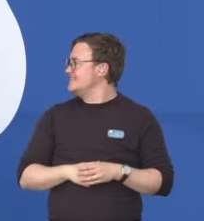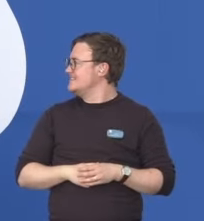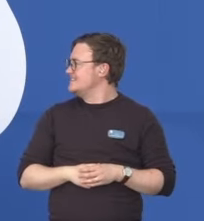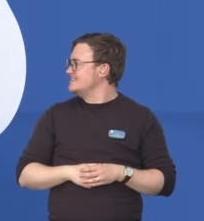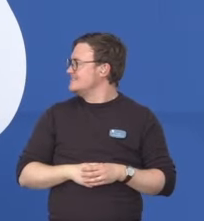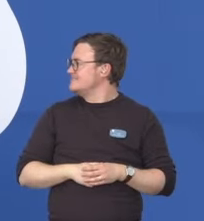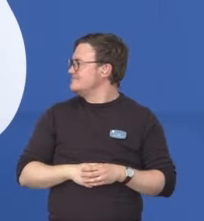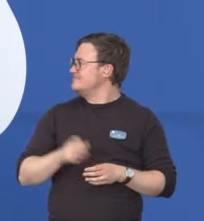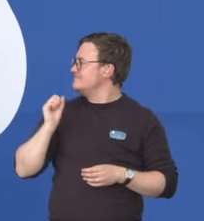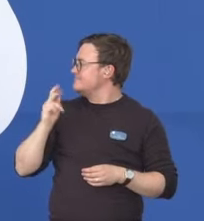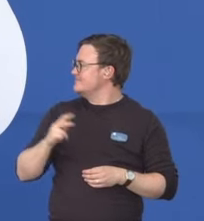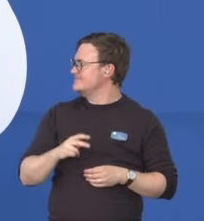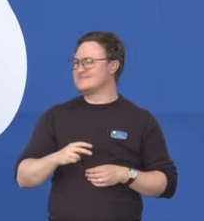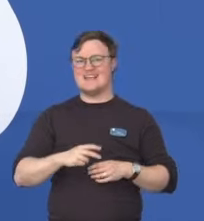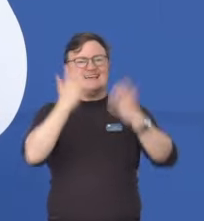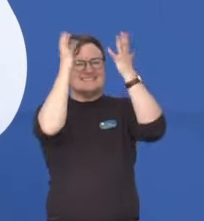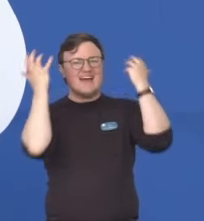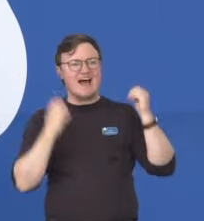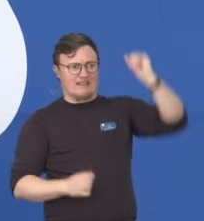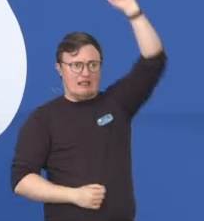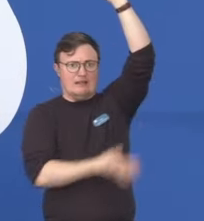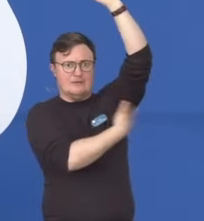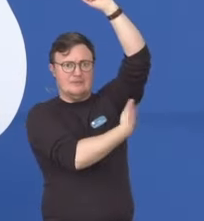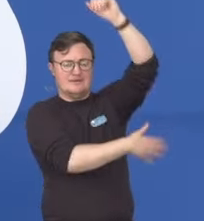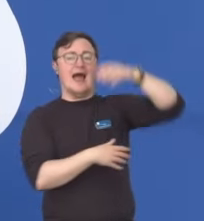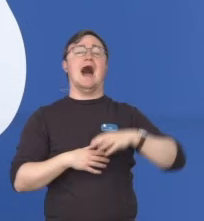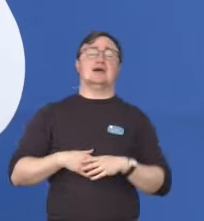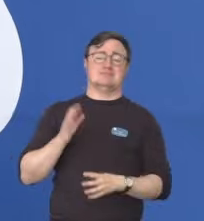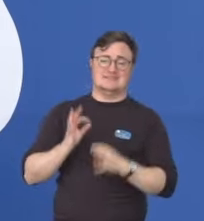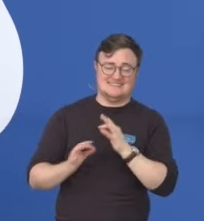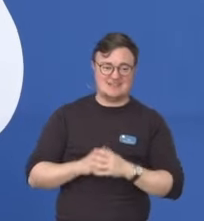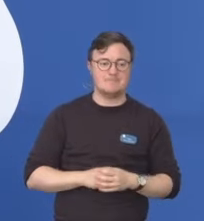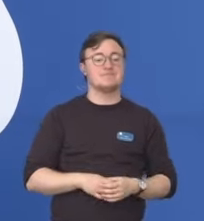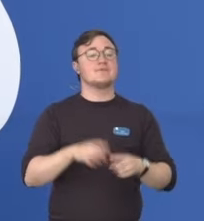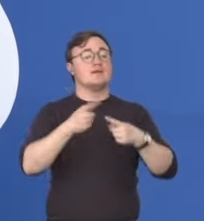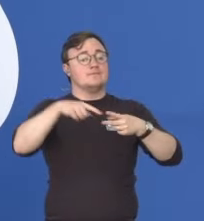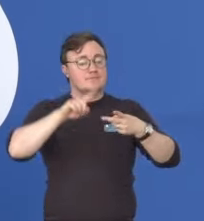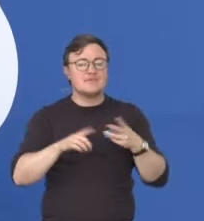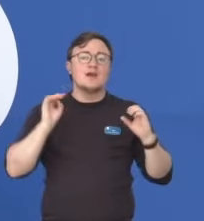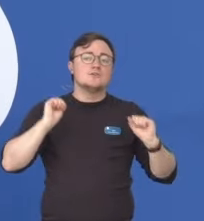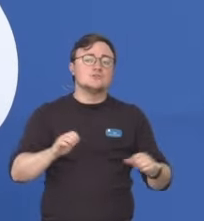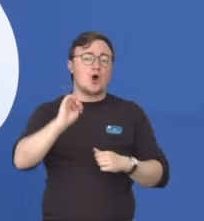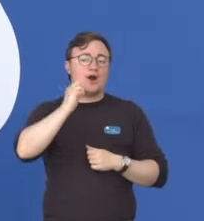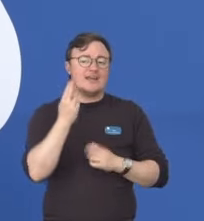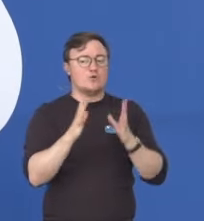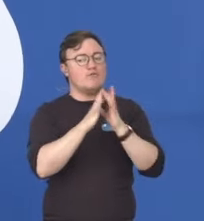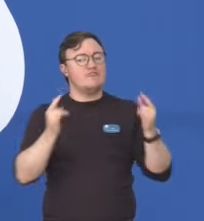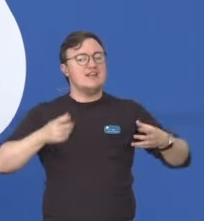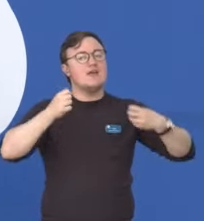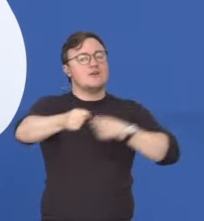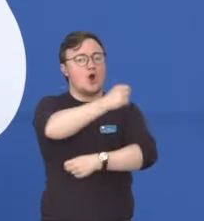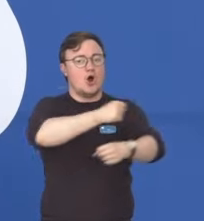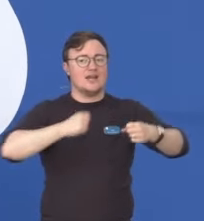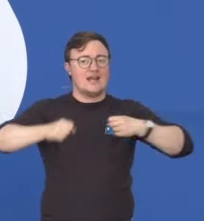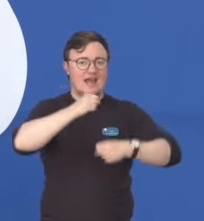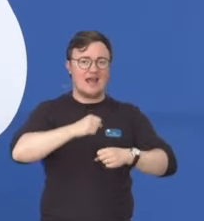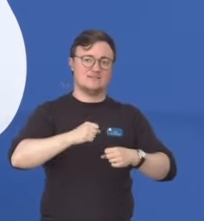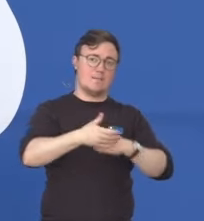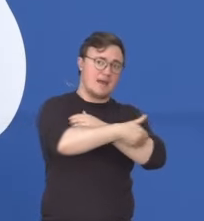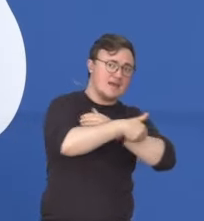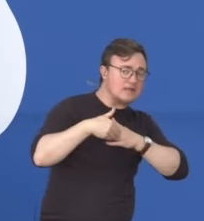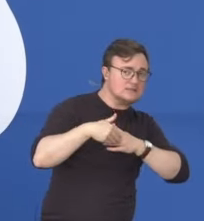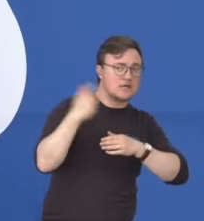ja. Det är så svettigt. Det är så svettigt fick jag höra. Tack så mycket. Bör EUs fria rörlighet inskränkas eller